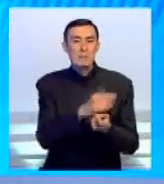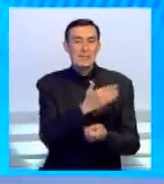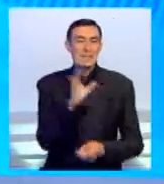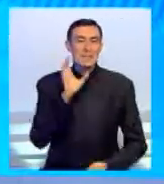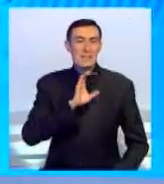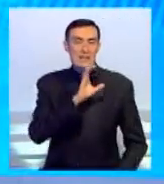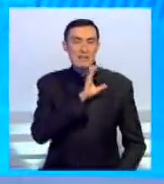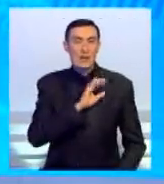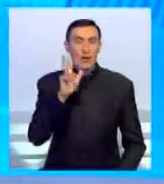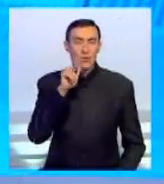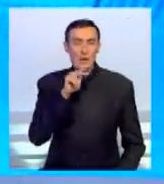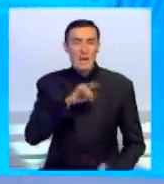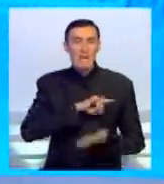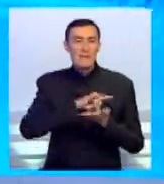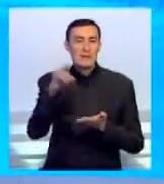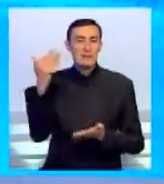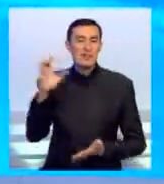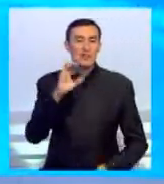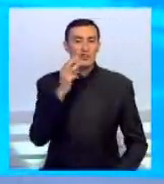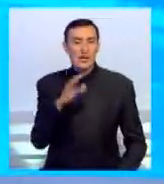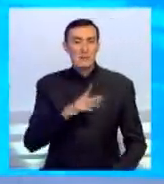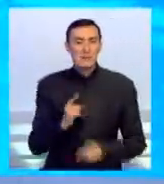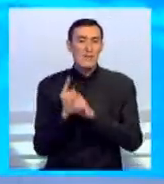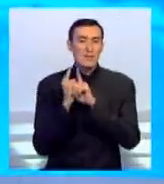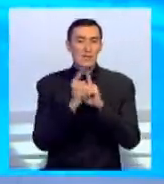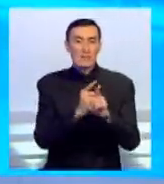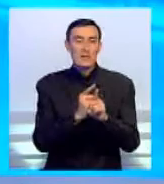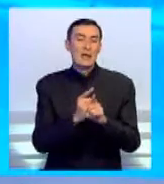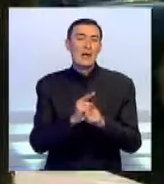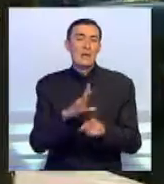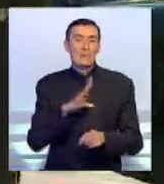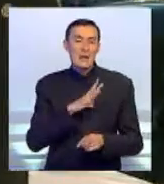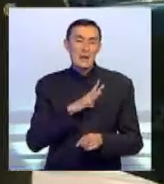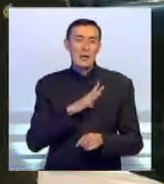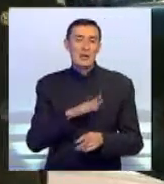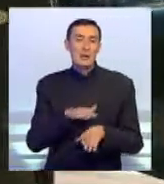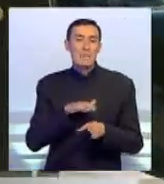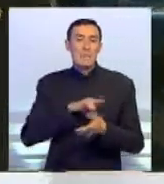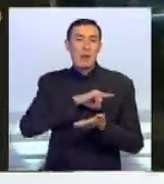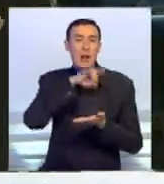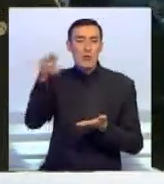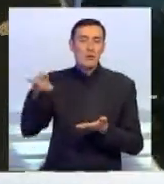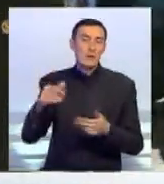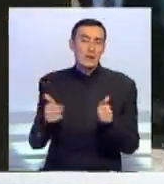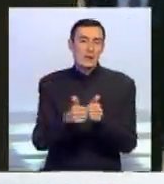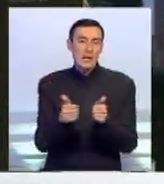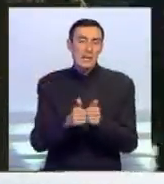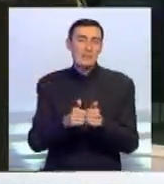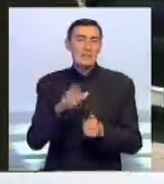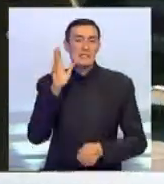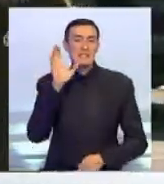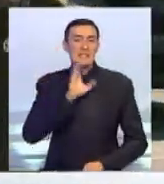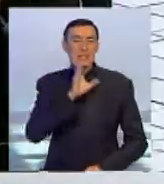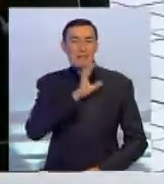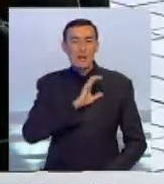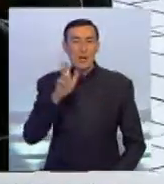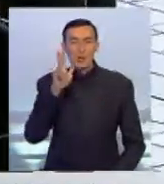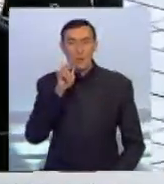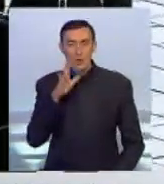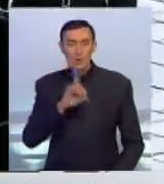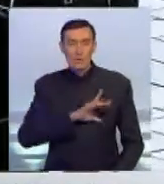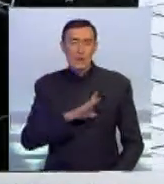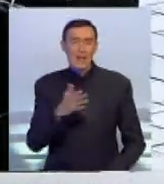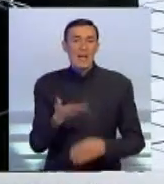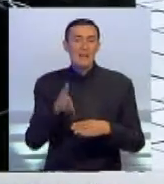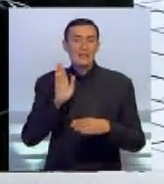Кореей. Бомбардировщики ВВС США, сопровождаемые истребителями, уже совершили полет над водами к востоку от Северной Кореи. Напомню,